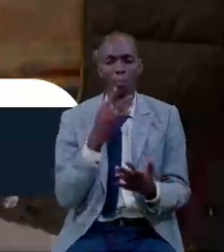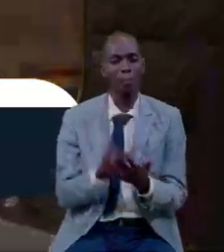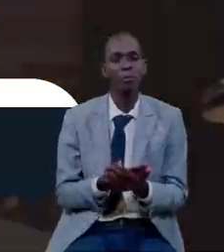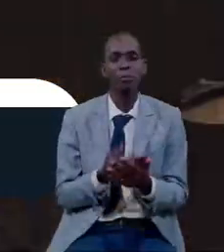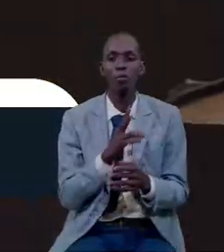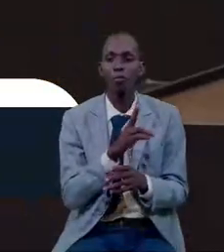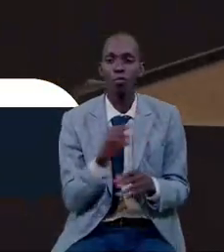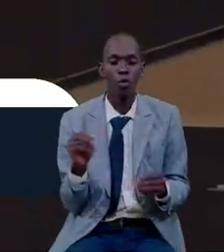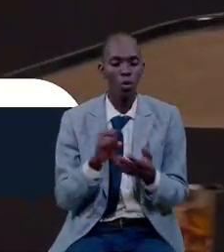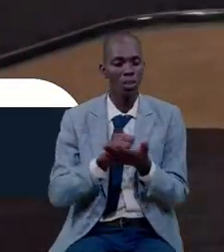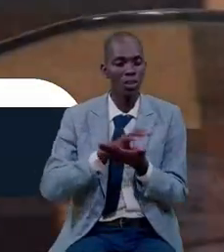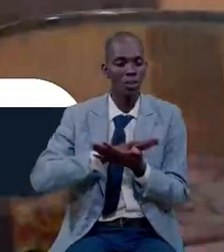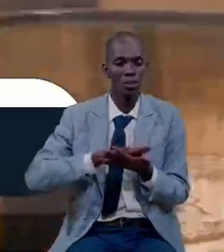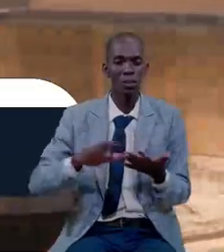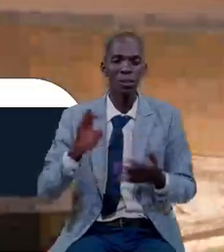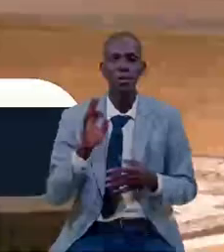Pas de foi